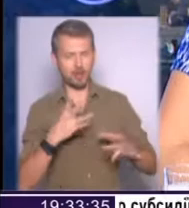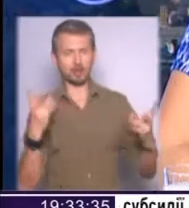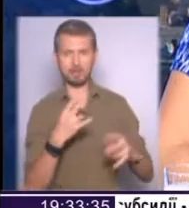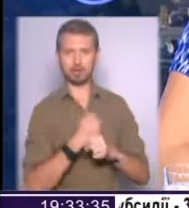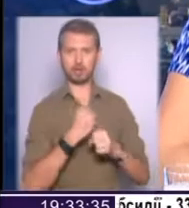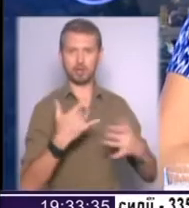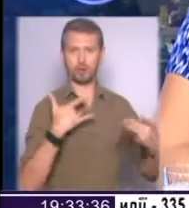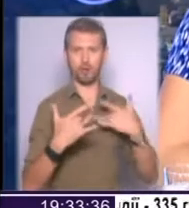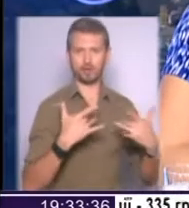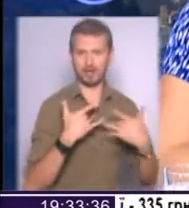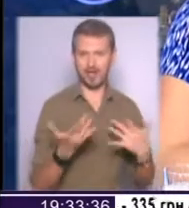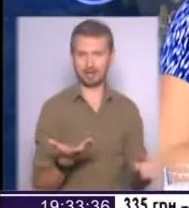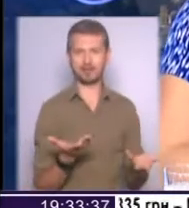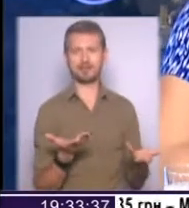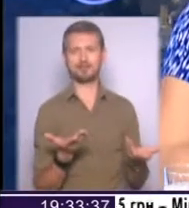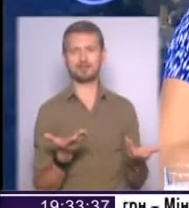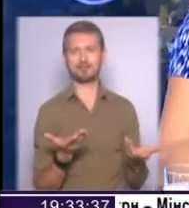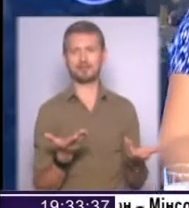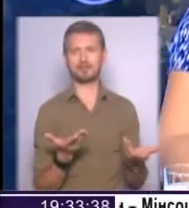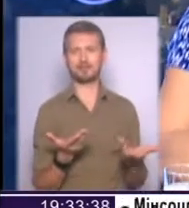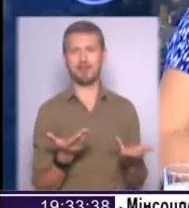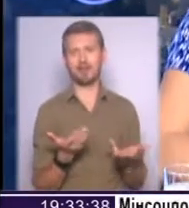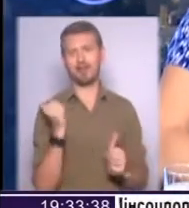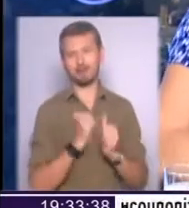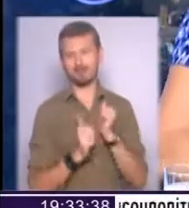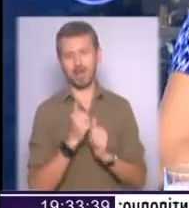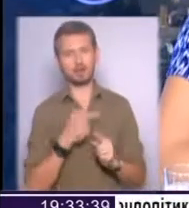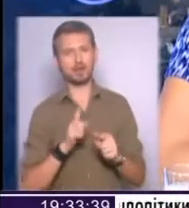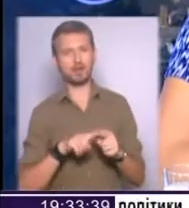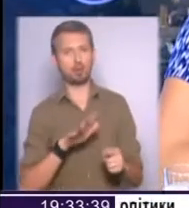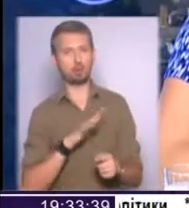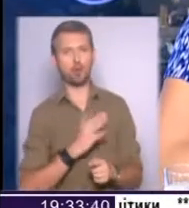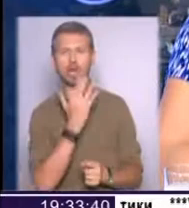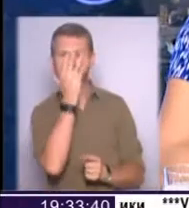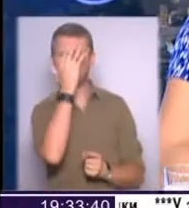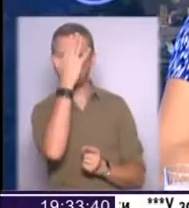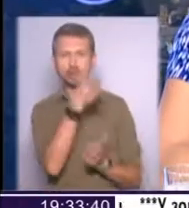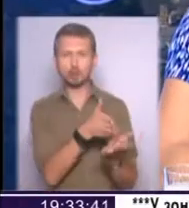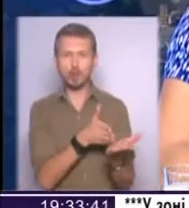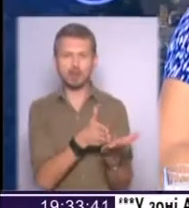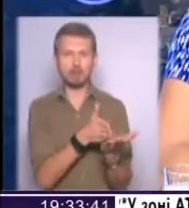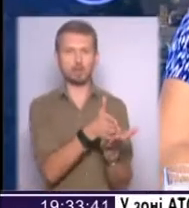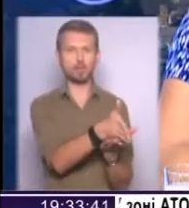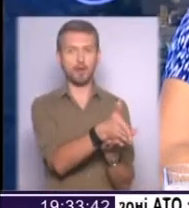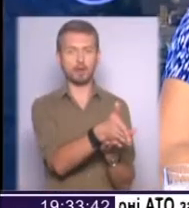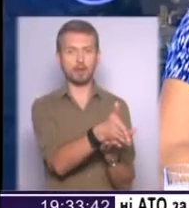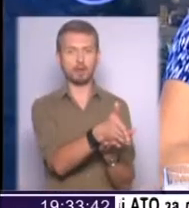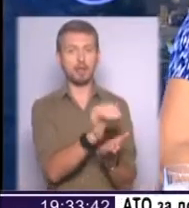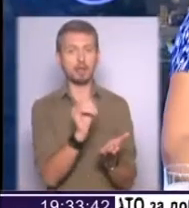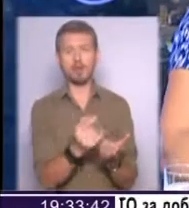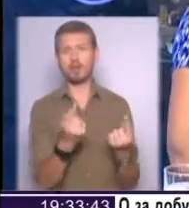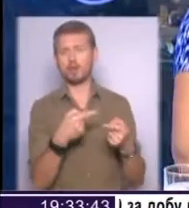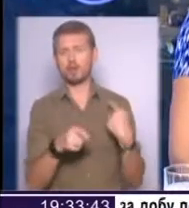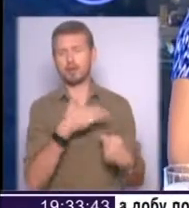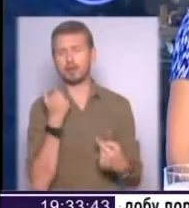концерт, умовно кажучи. Mm-hmm. Ну, часто це було ідеологічне спрямування. І, в принципі, великої різниці немає,